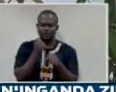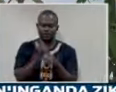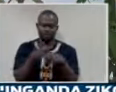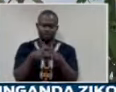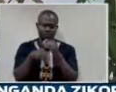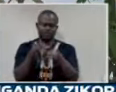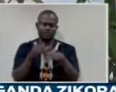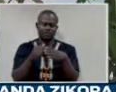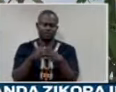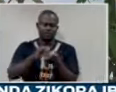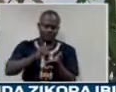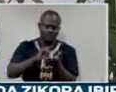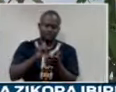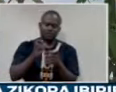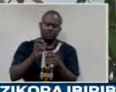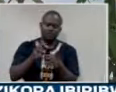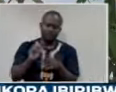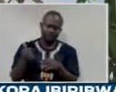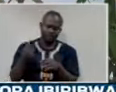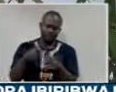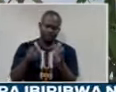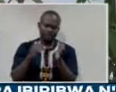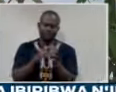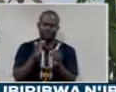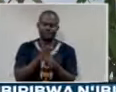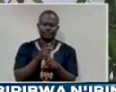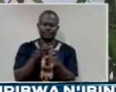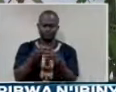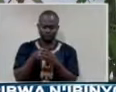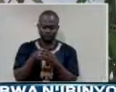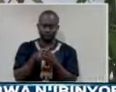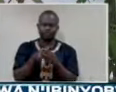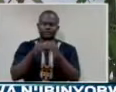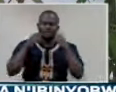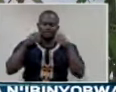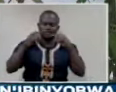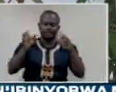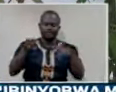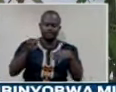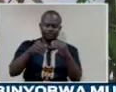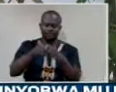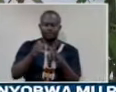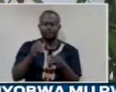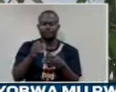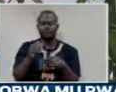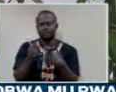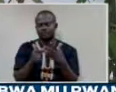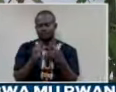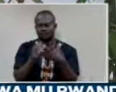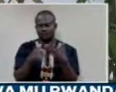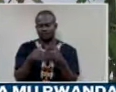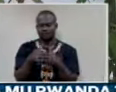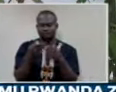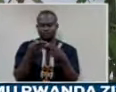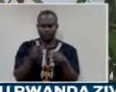kugurisha amasede cyangwa iki, ahubwo ahanini biva mu bitaramo, mu kwamamaza amakampani, amasosiyete n'ibindi. Ibyo byose rero